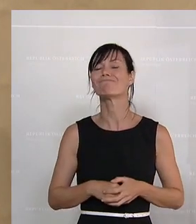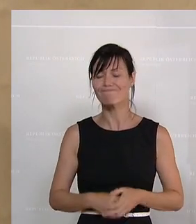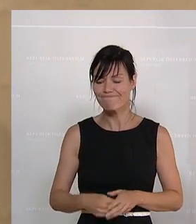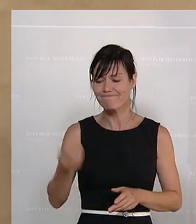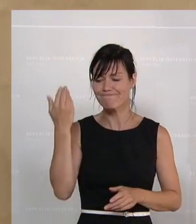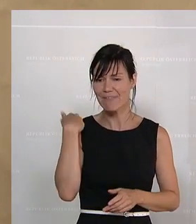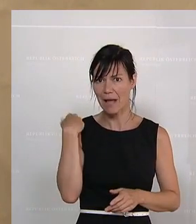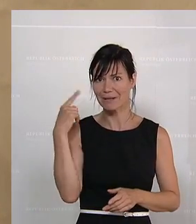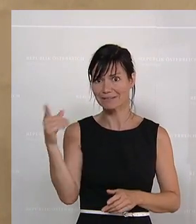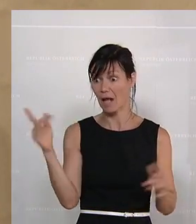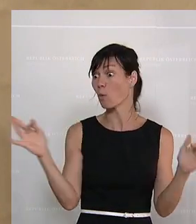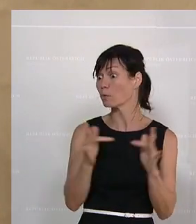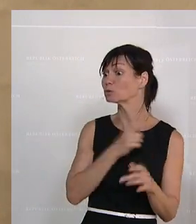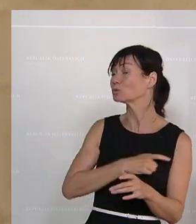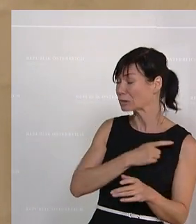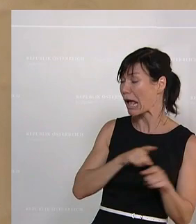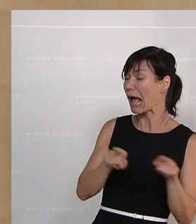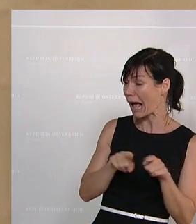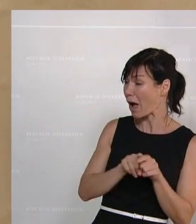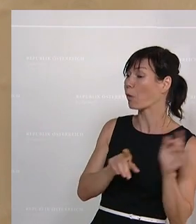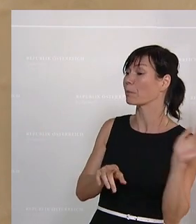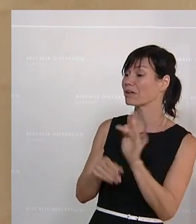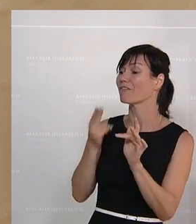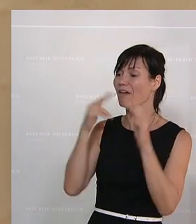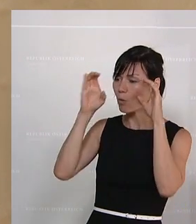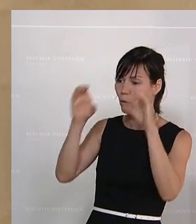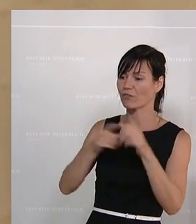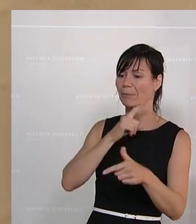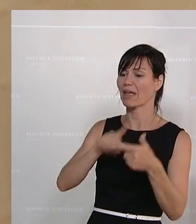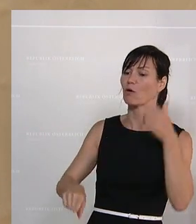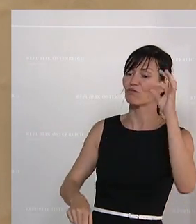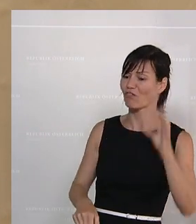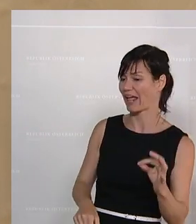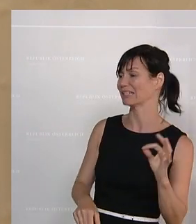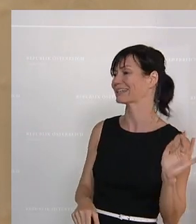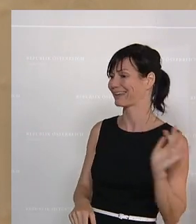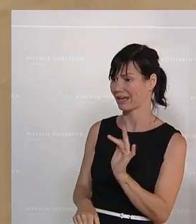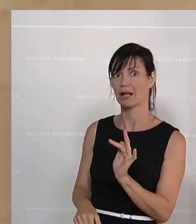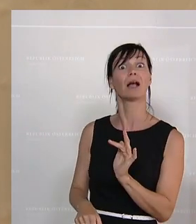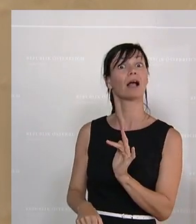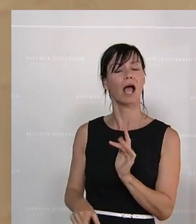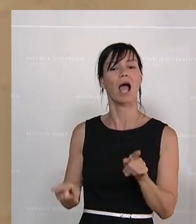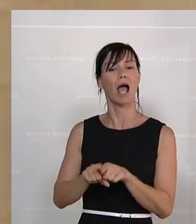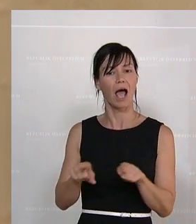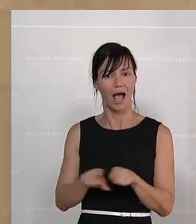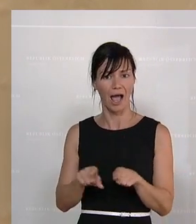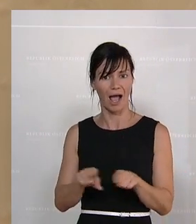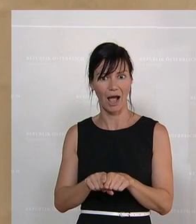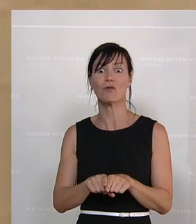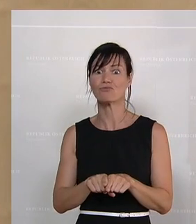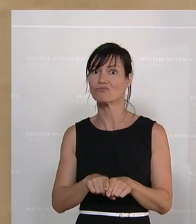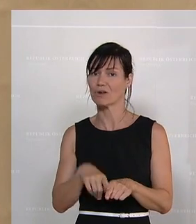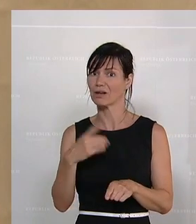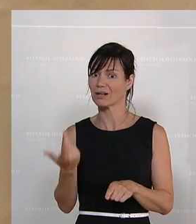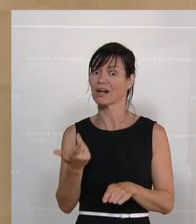oppositionsparteien geben und zwar die svp und die freiheitliche partei dort ops ein bisserl mehr verantwortung kommt nicht nur